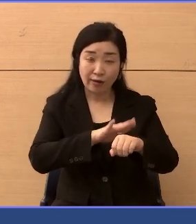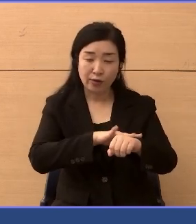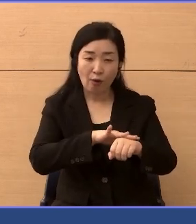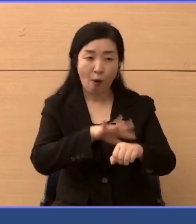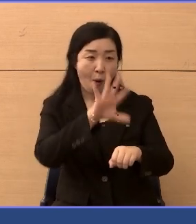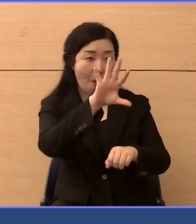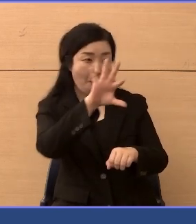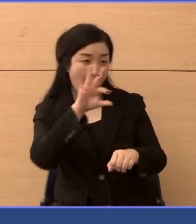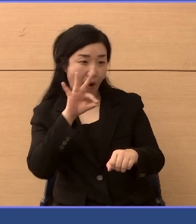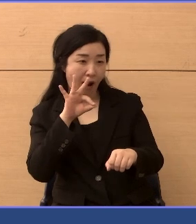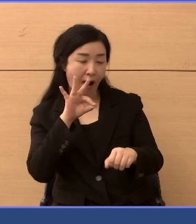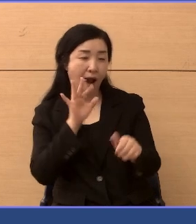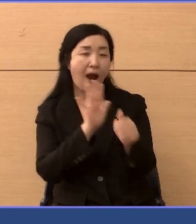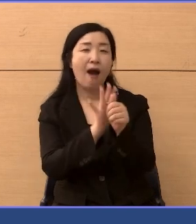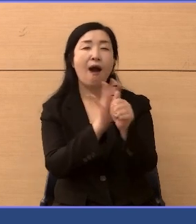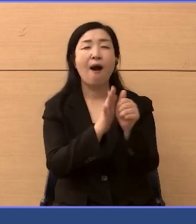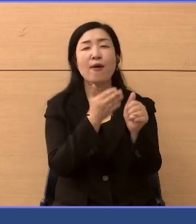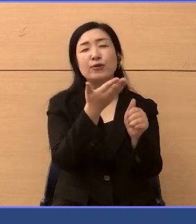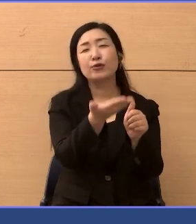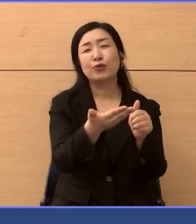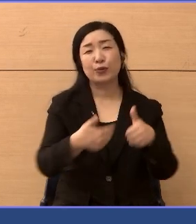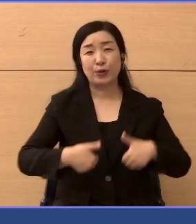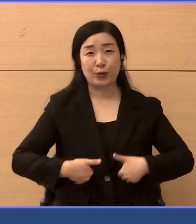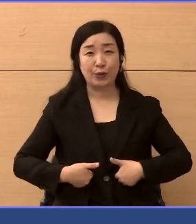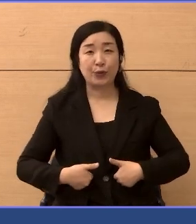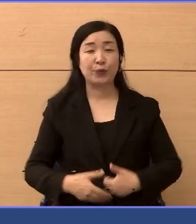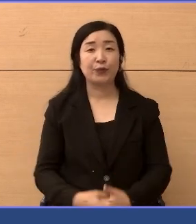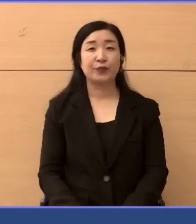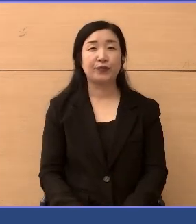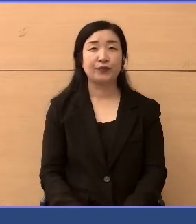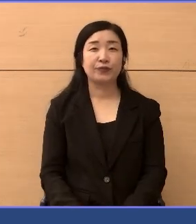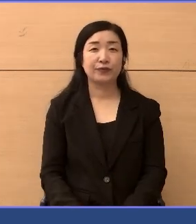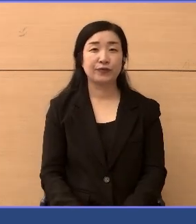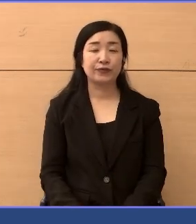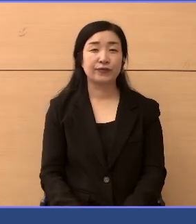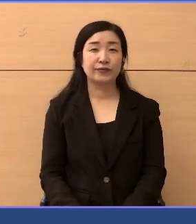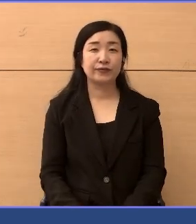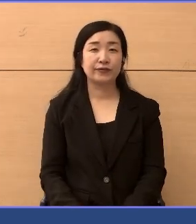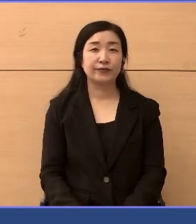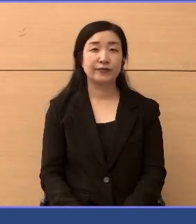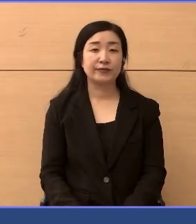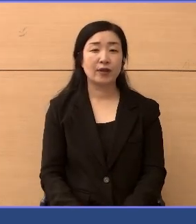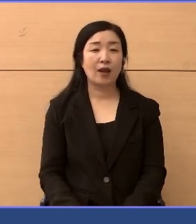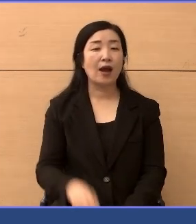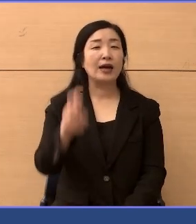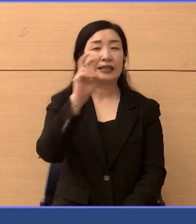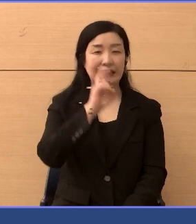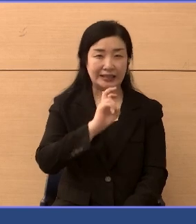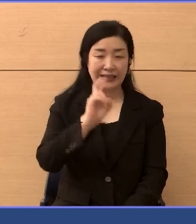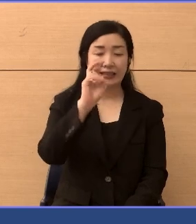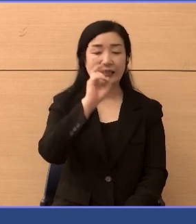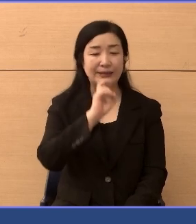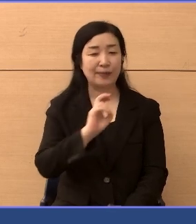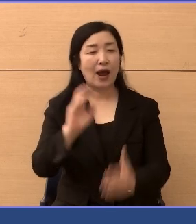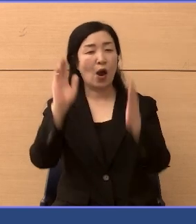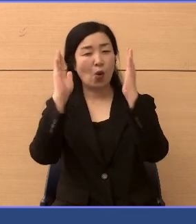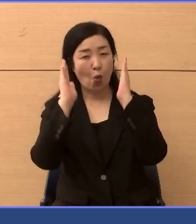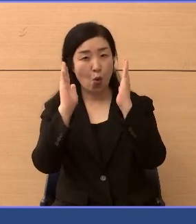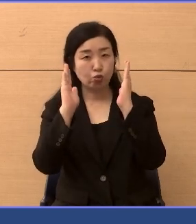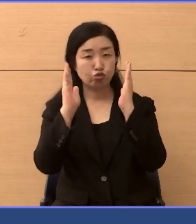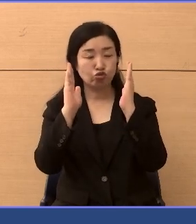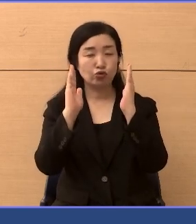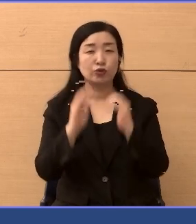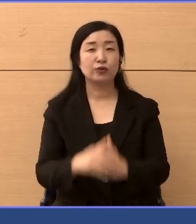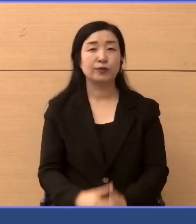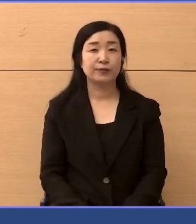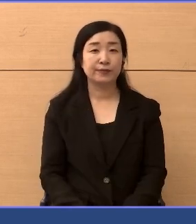파악하고 더욱더 동료해 that's 주셔야 in 한다라는 an 것입니다. academic area, in a musical 뭐 area, in 음악이든 아니면 an artistic 공부든